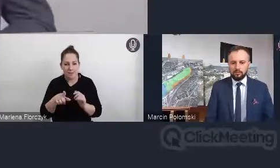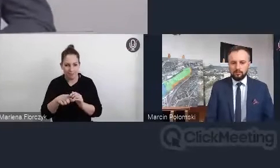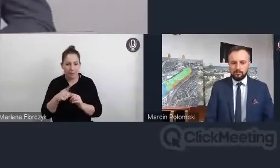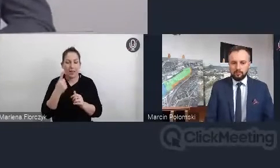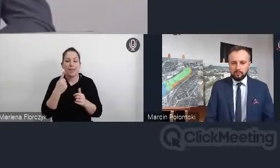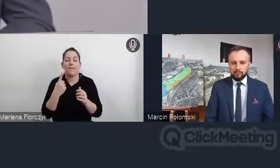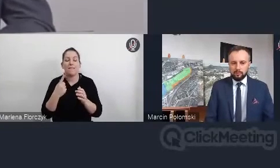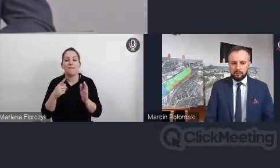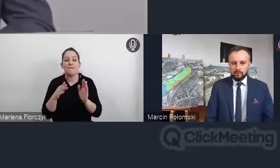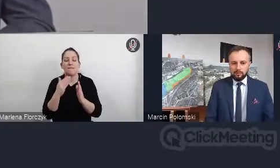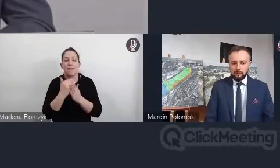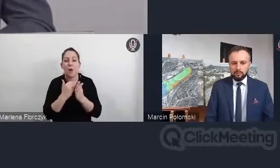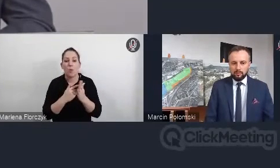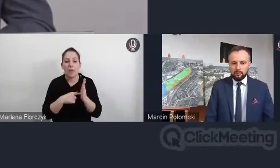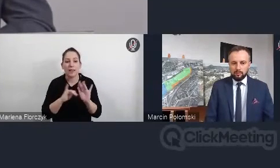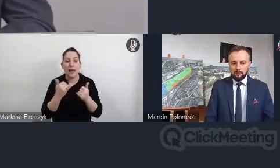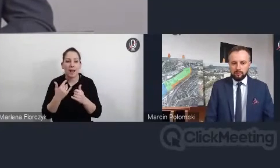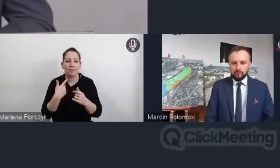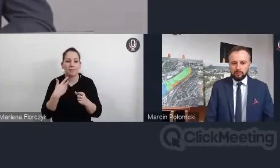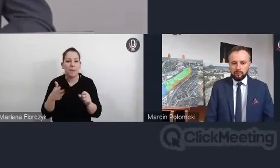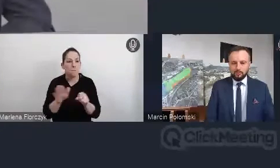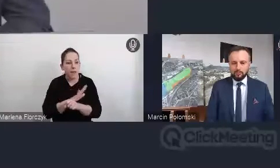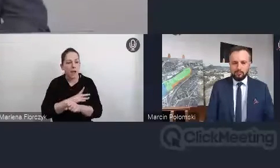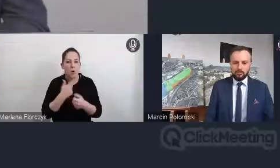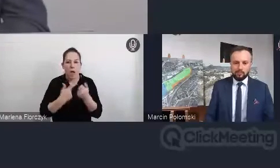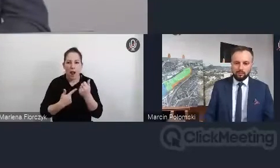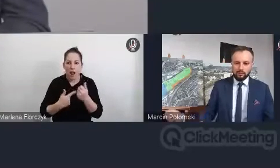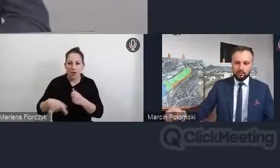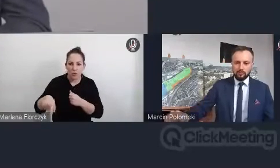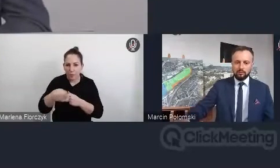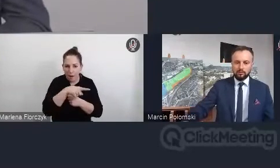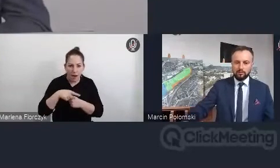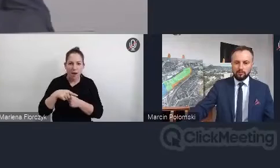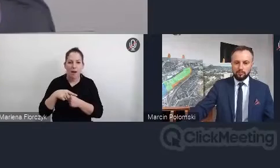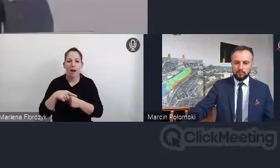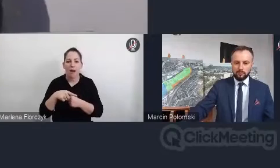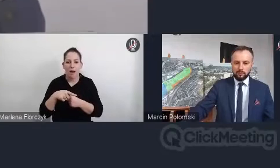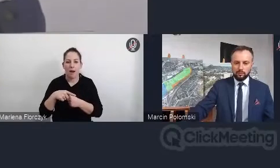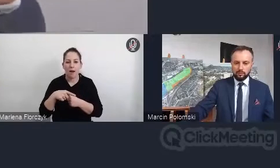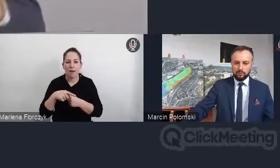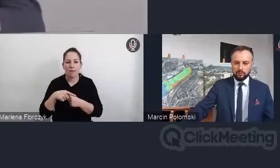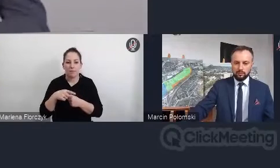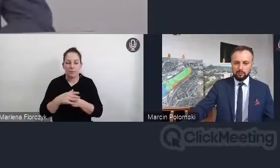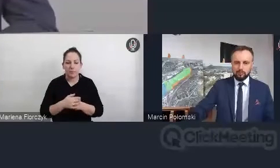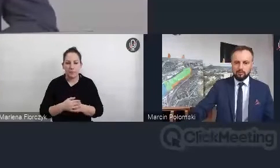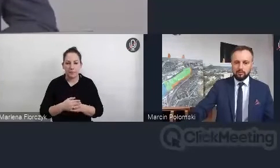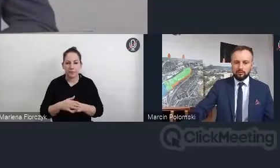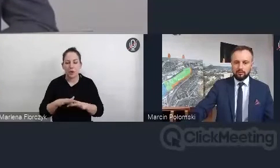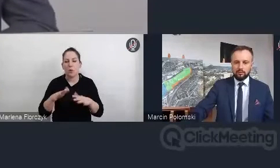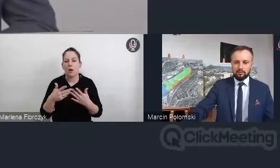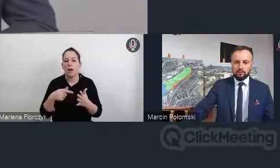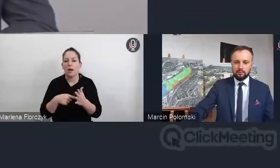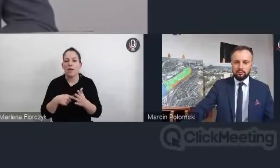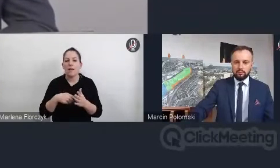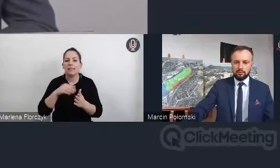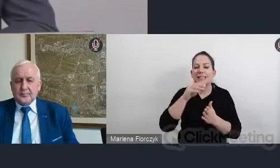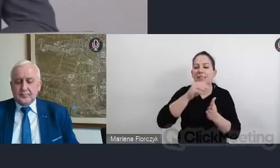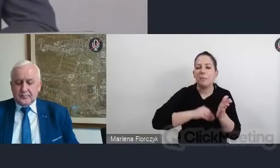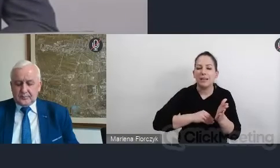że dostaniemy ich pełną listę z pełną delimitacją, to znaczy ze spisem